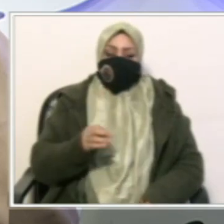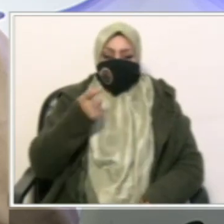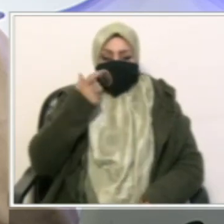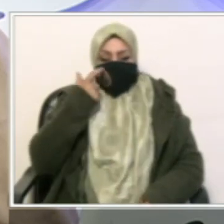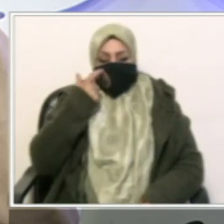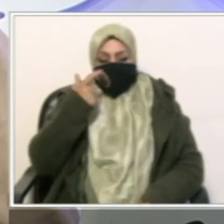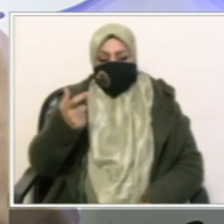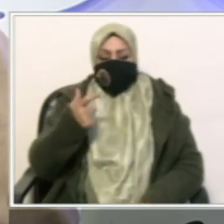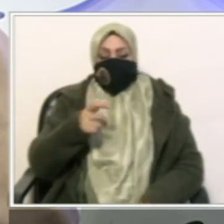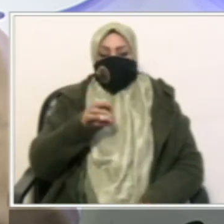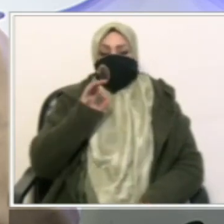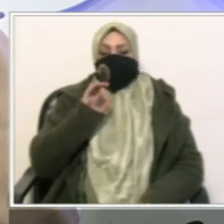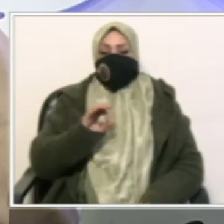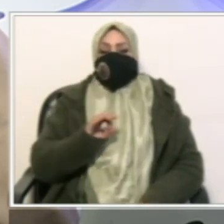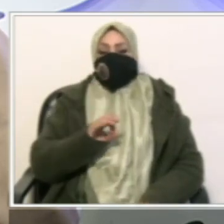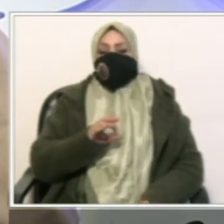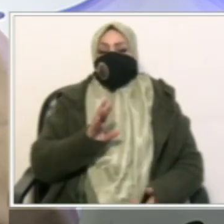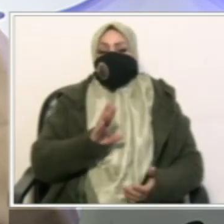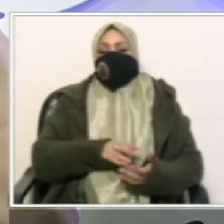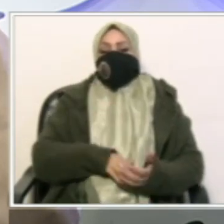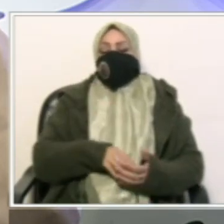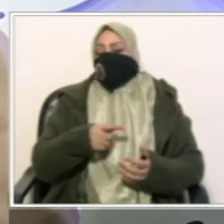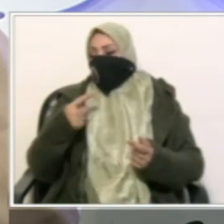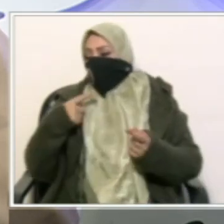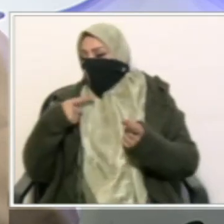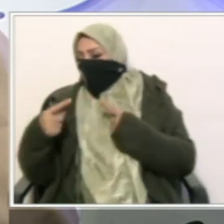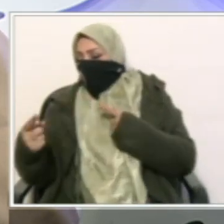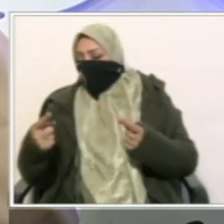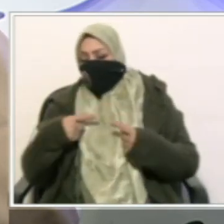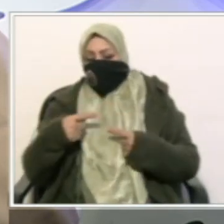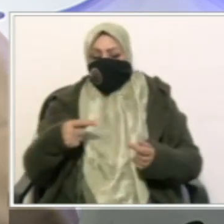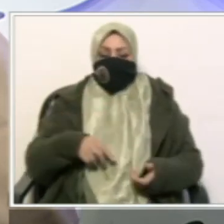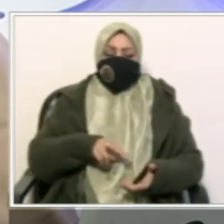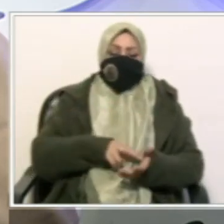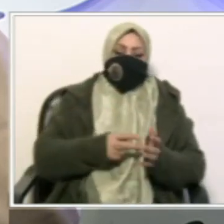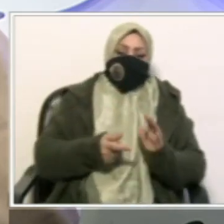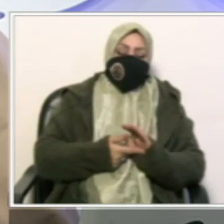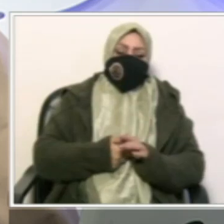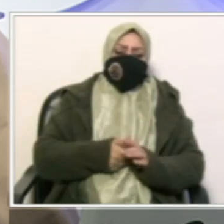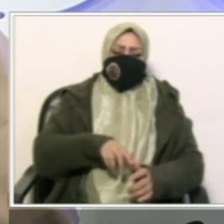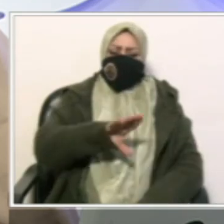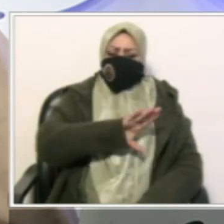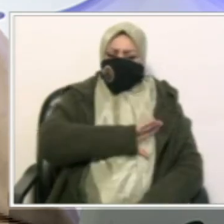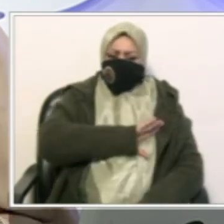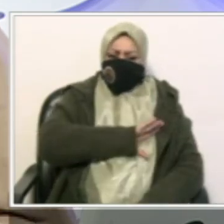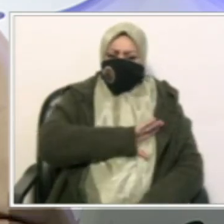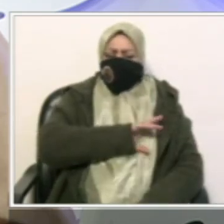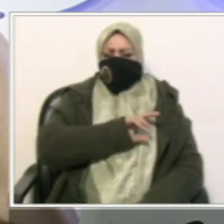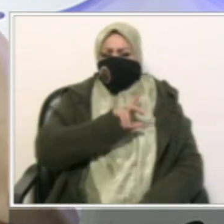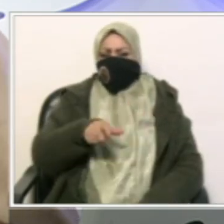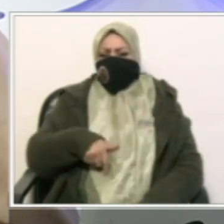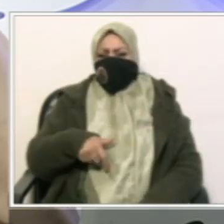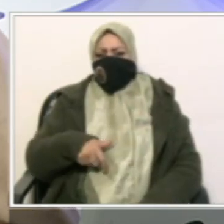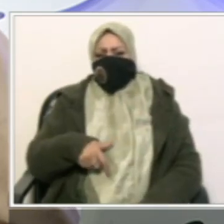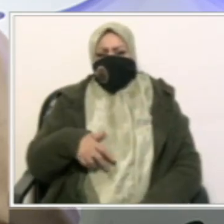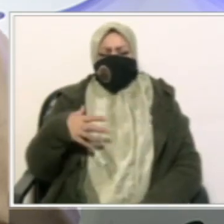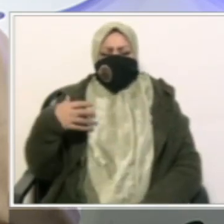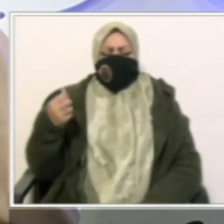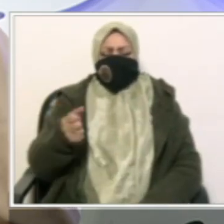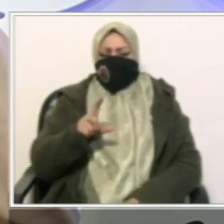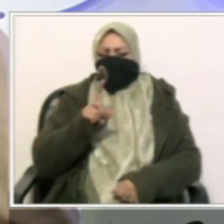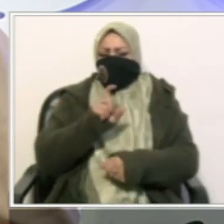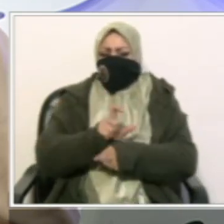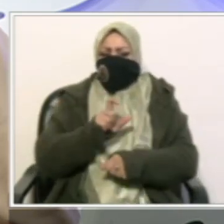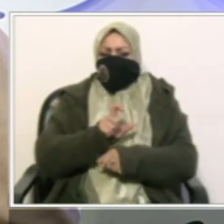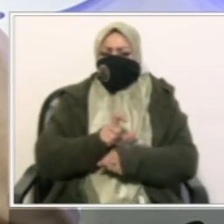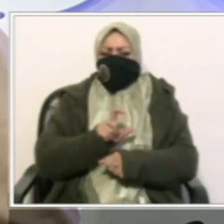عليه، قضية كونه عسكري أو كونه عند الجنسية أو ما عندهاش الجنسية، فهذه قضية العسكري، نحن